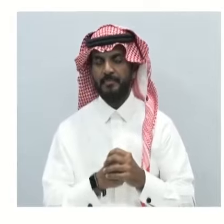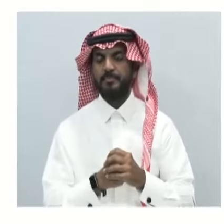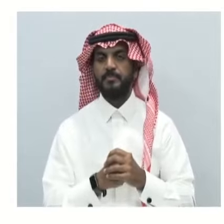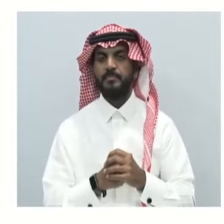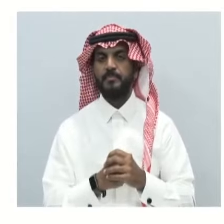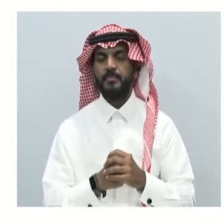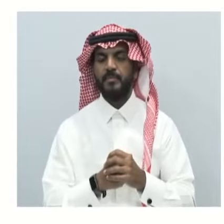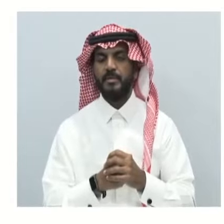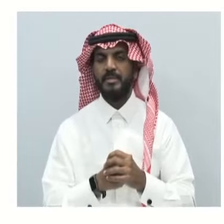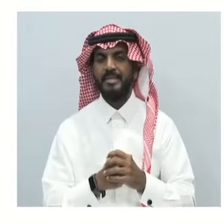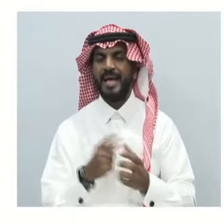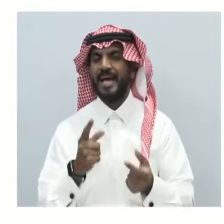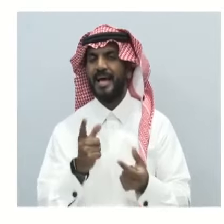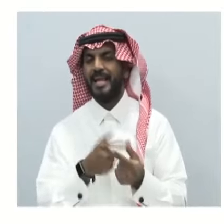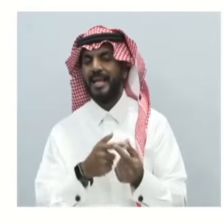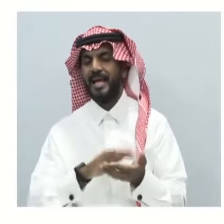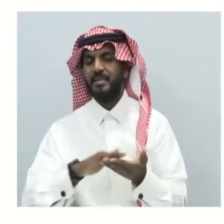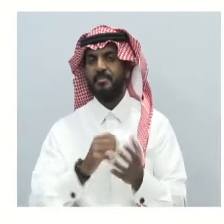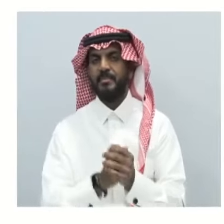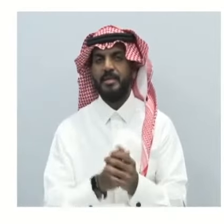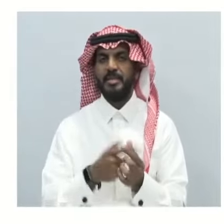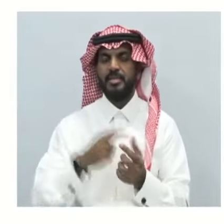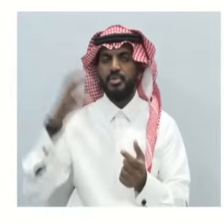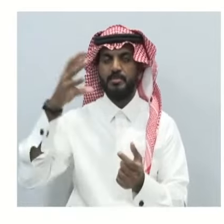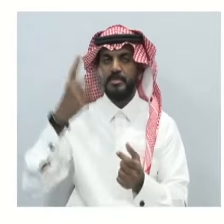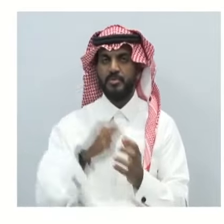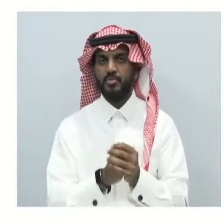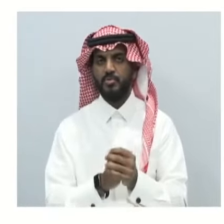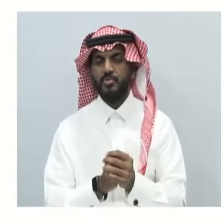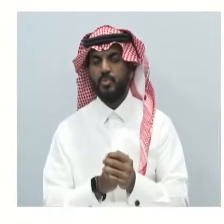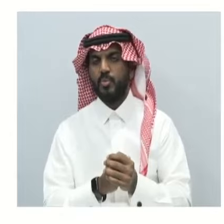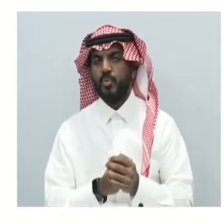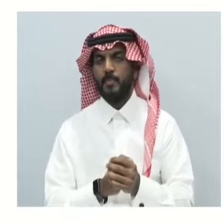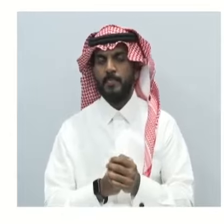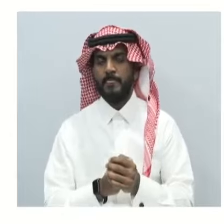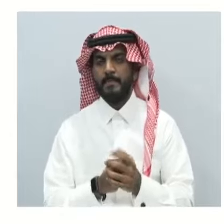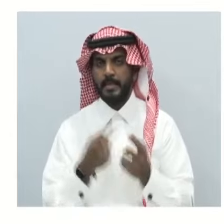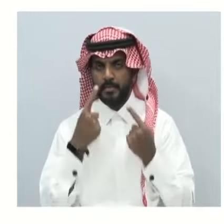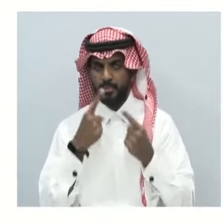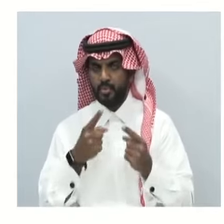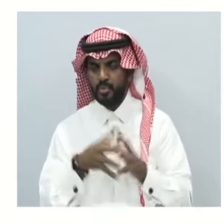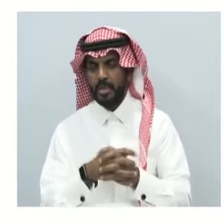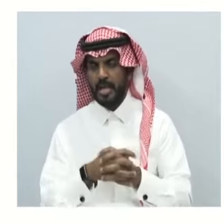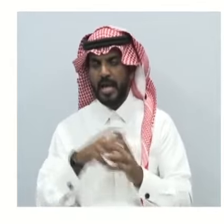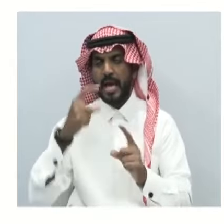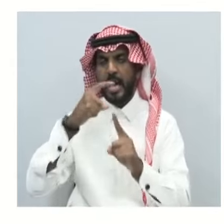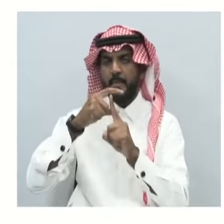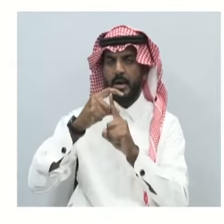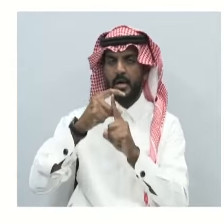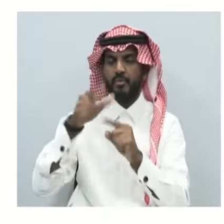سوف تقع الارض بين الشمس والقمر وبالتالي يبدو لنا ذلك القمر في هذه